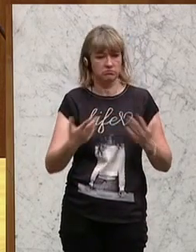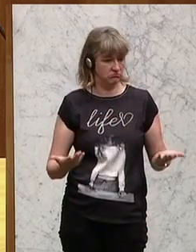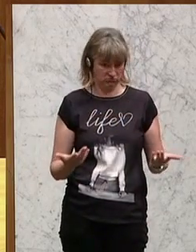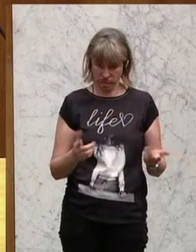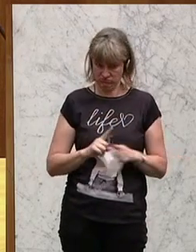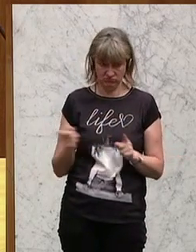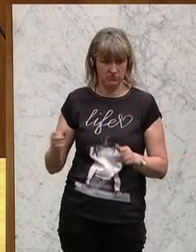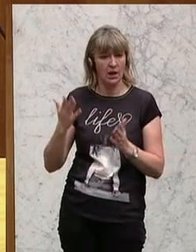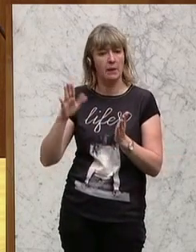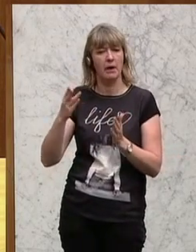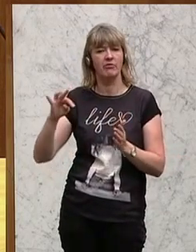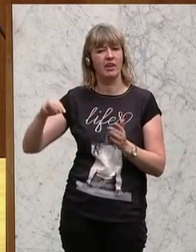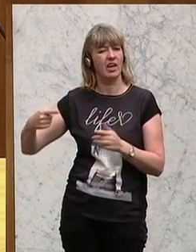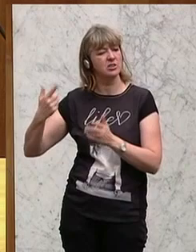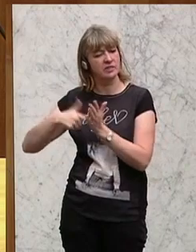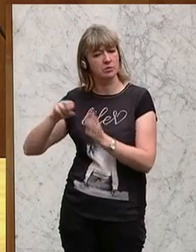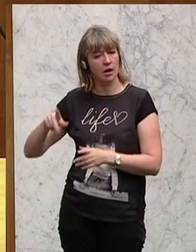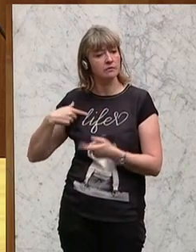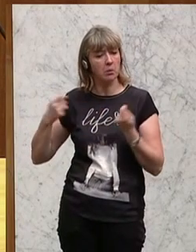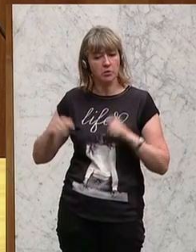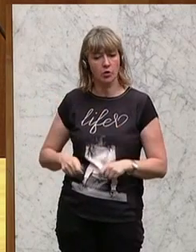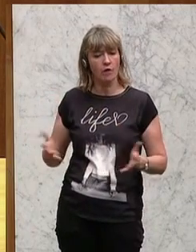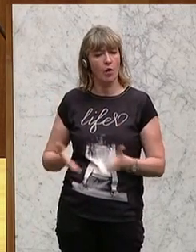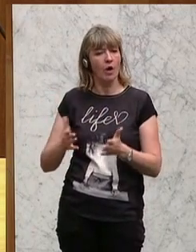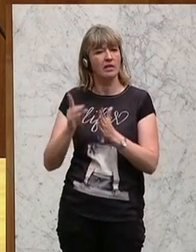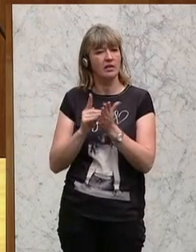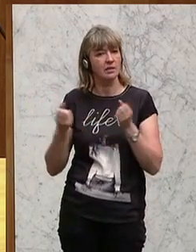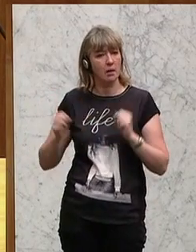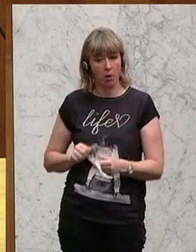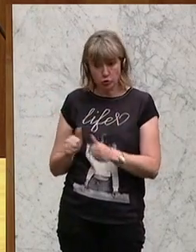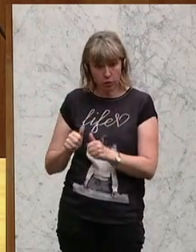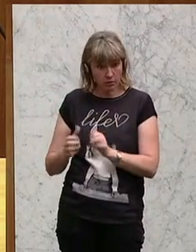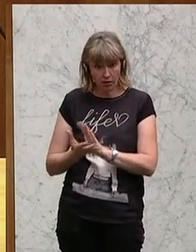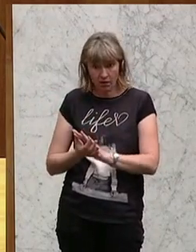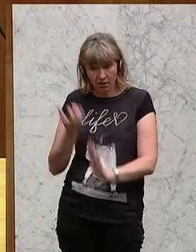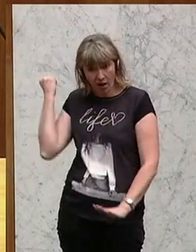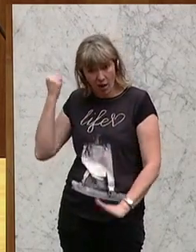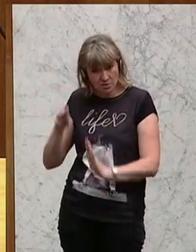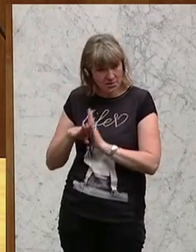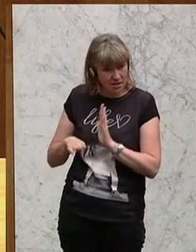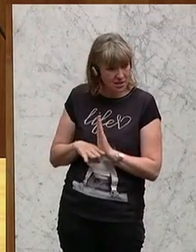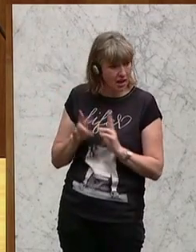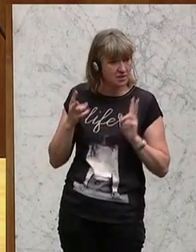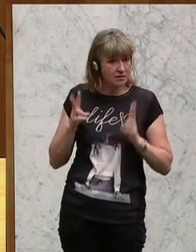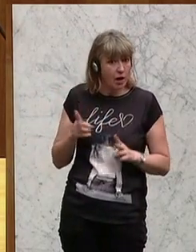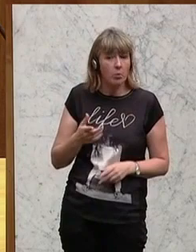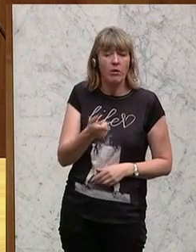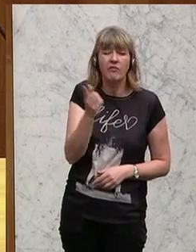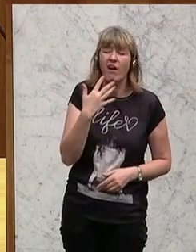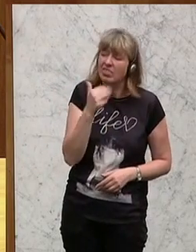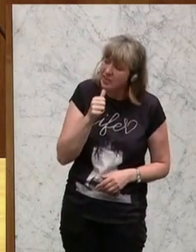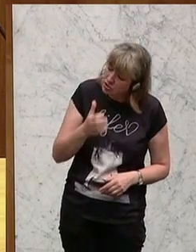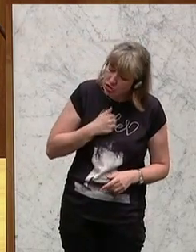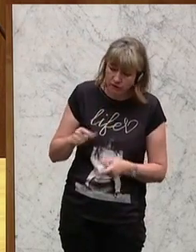BSFG 2013 beschlossene Förderdatenbank Sport ist aus dem Gesetz rausgeflogen, weil sie jahrelang nicht imstande waren,